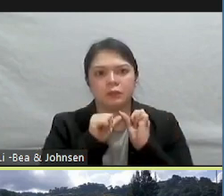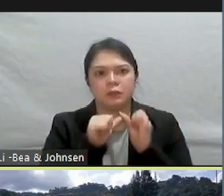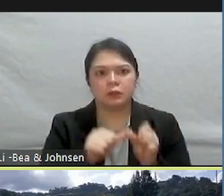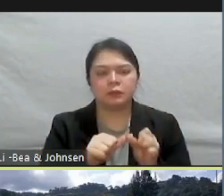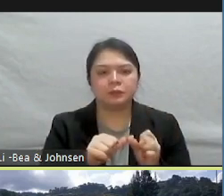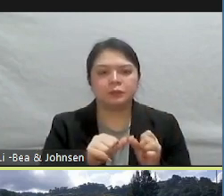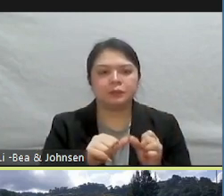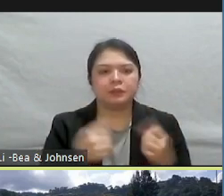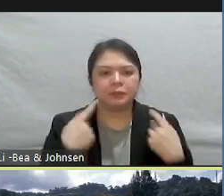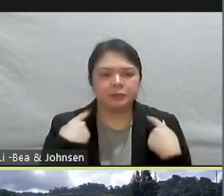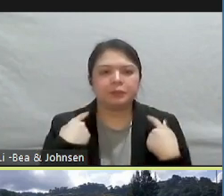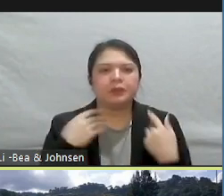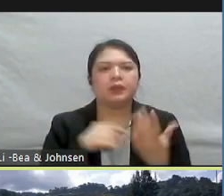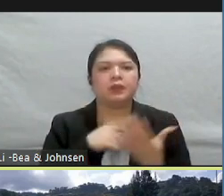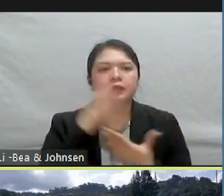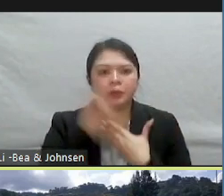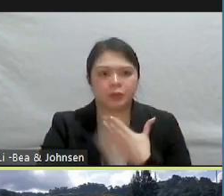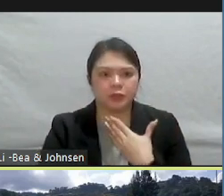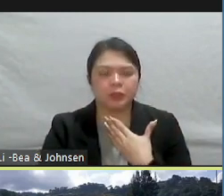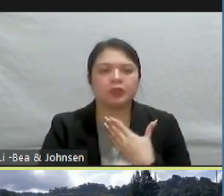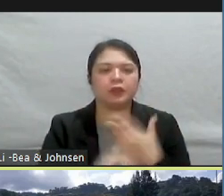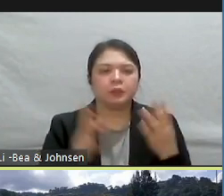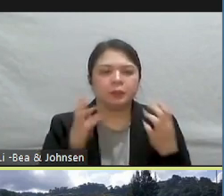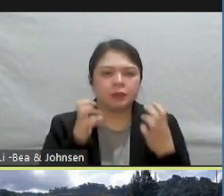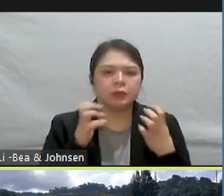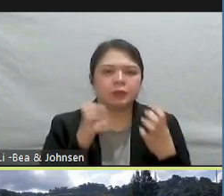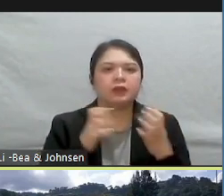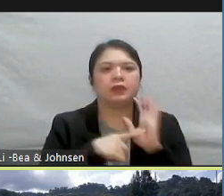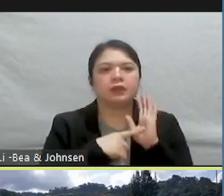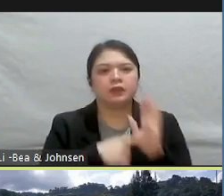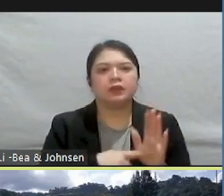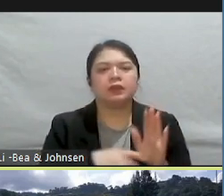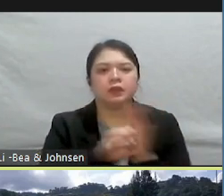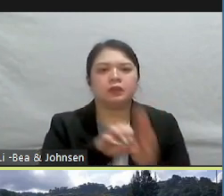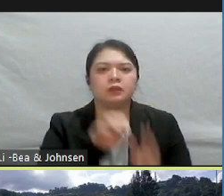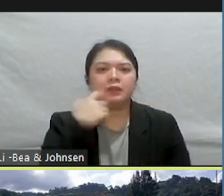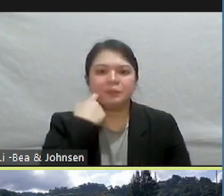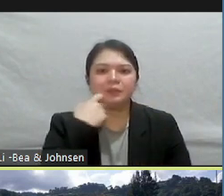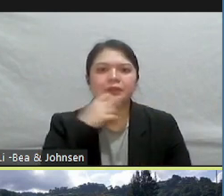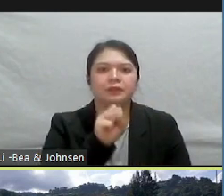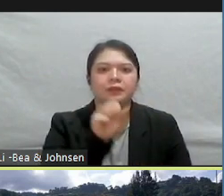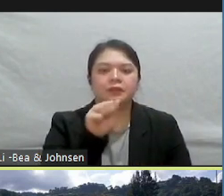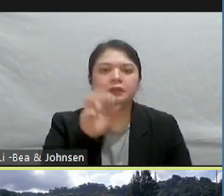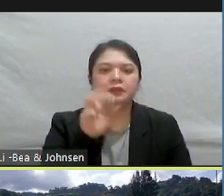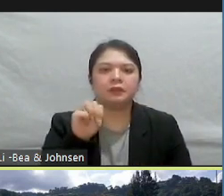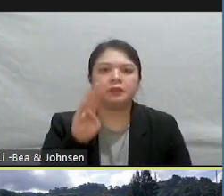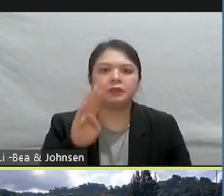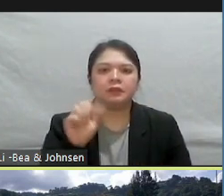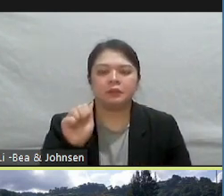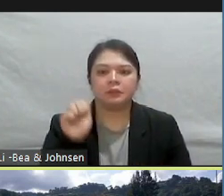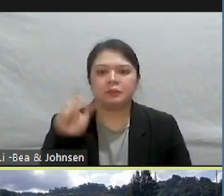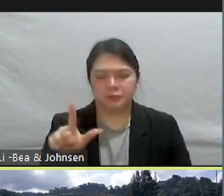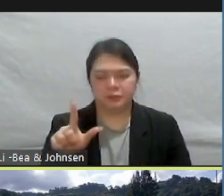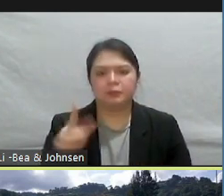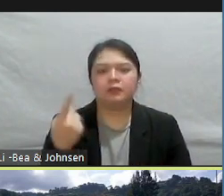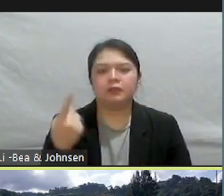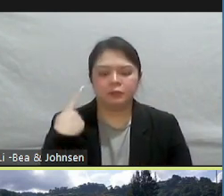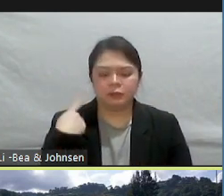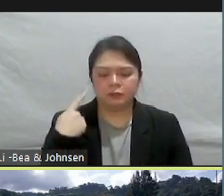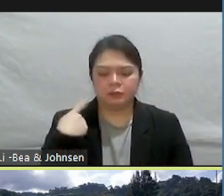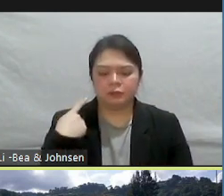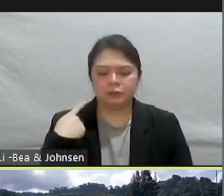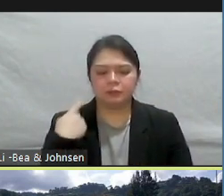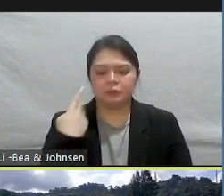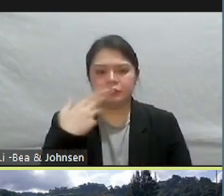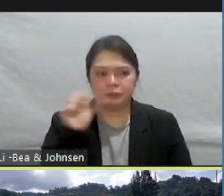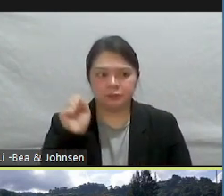tayo ng mga projects. Ano? Ipakita natin, like sa Sambal, yung, alam ko po yung high school dyan, ano? Yung